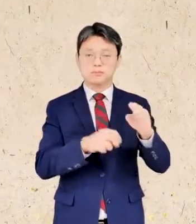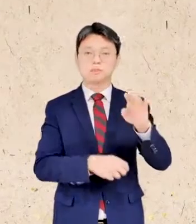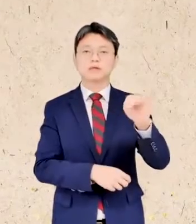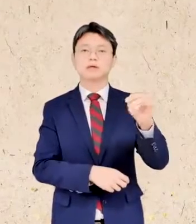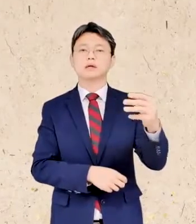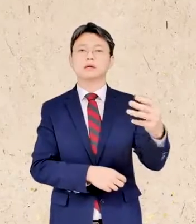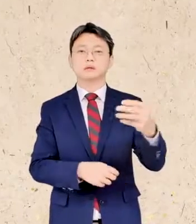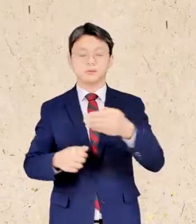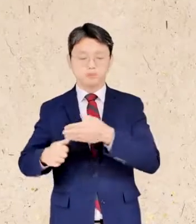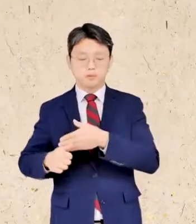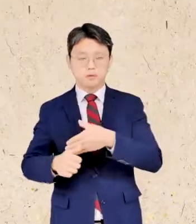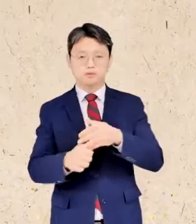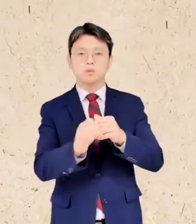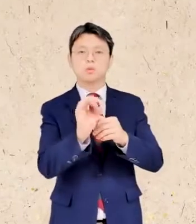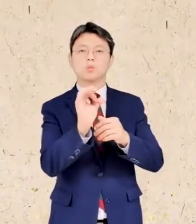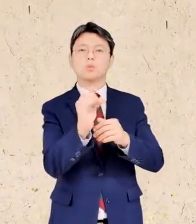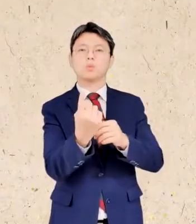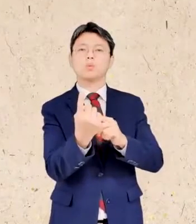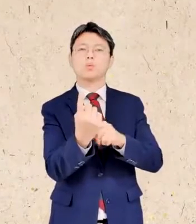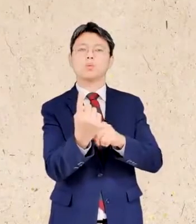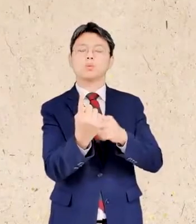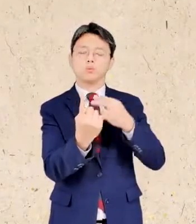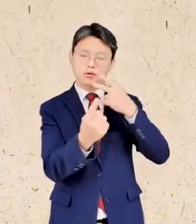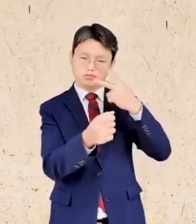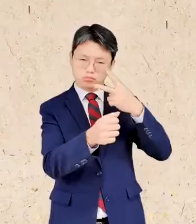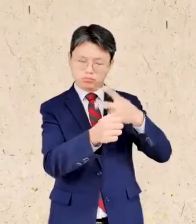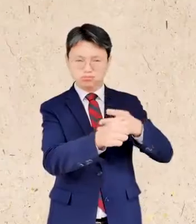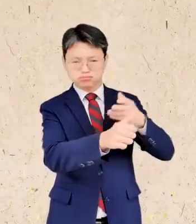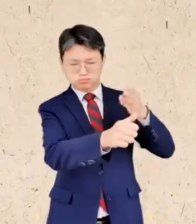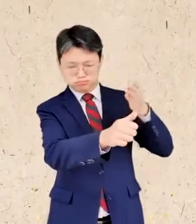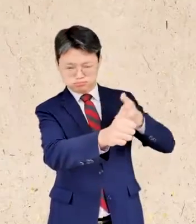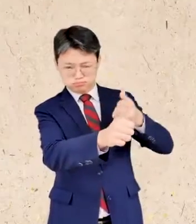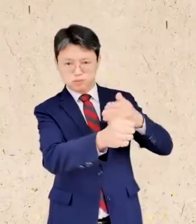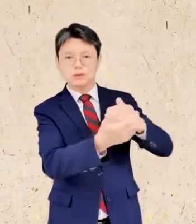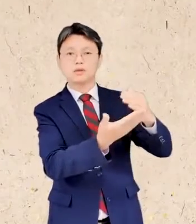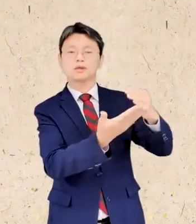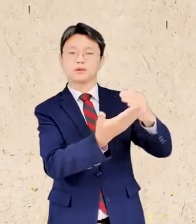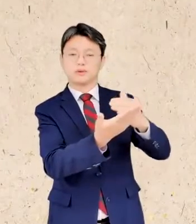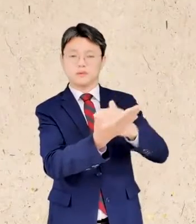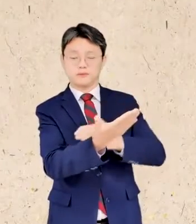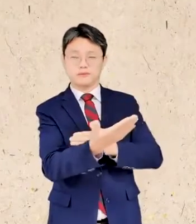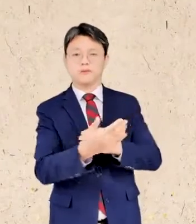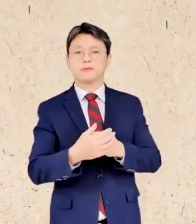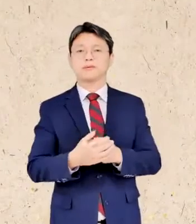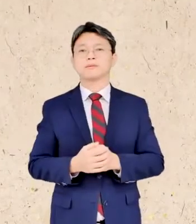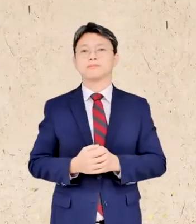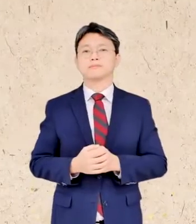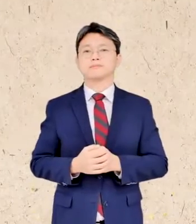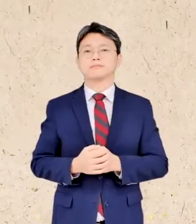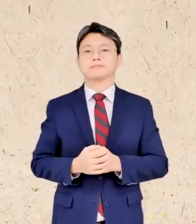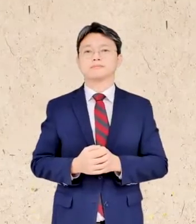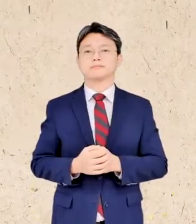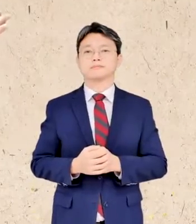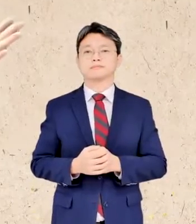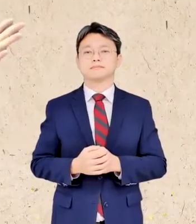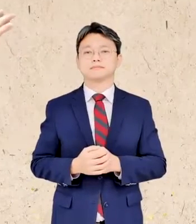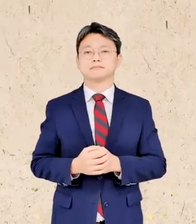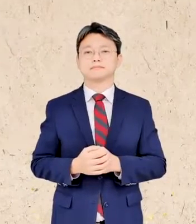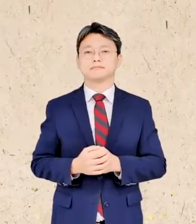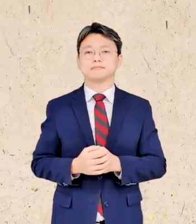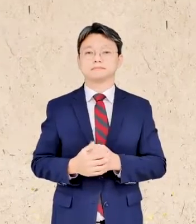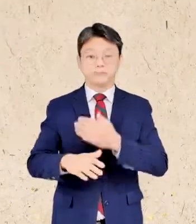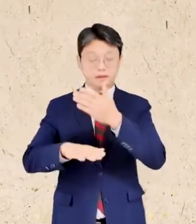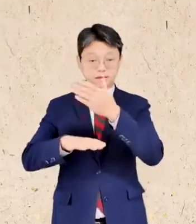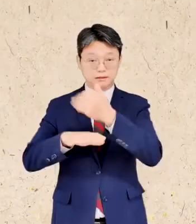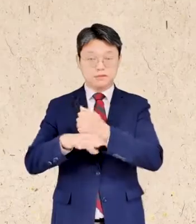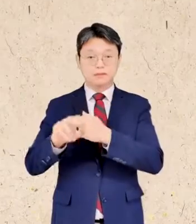단락은 빌레몬에게 보내는 오네시모를 위한 바울의 호소가 적혀 있는 단락인데요. 8절부터